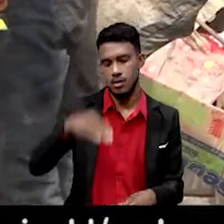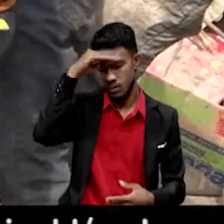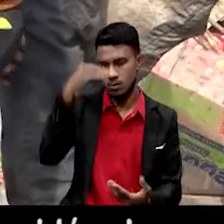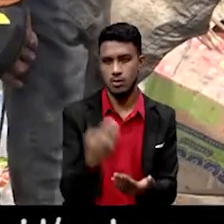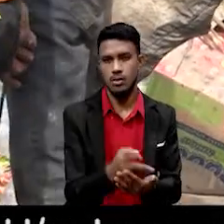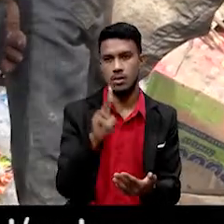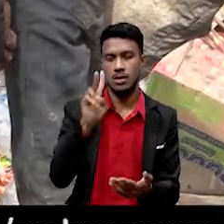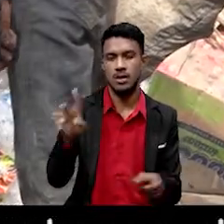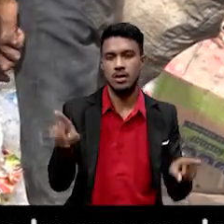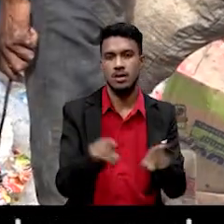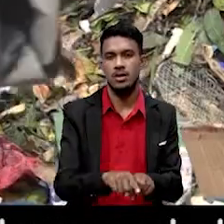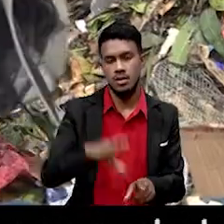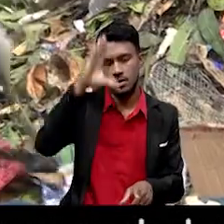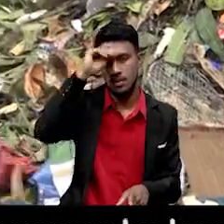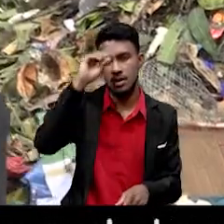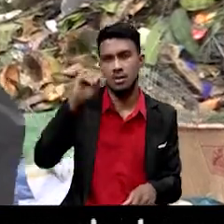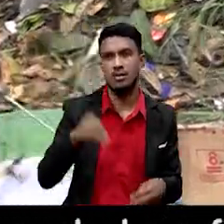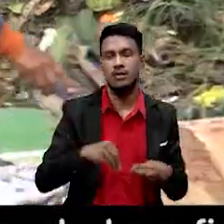mana perfohan hau